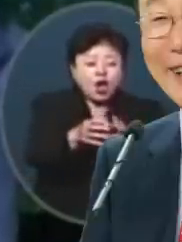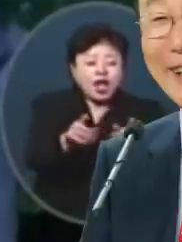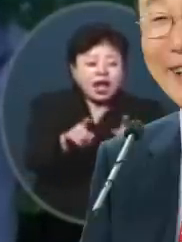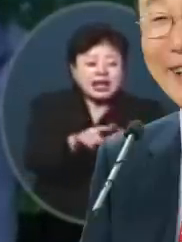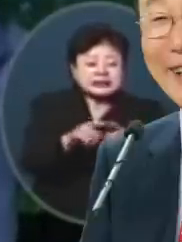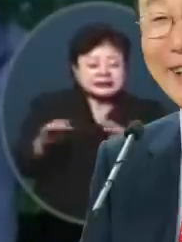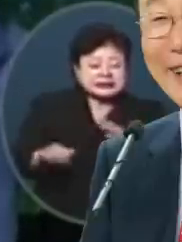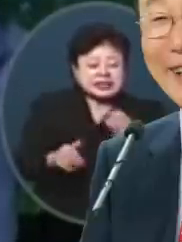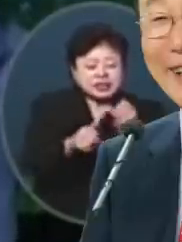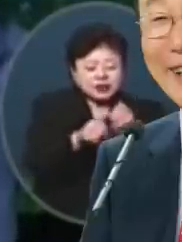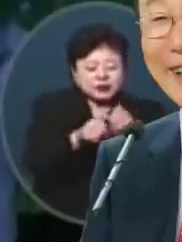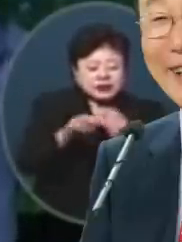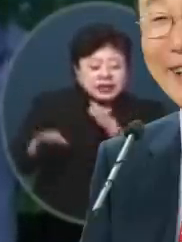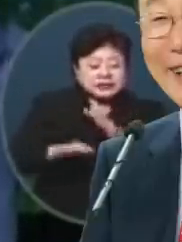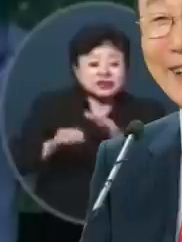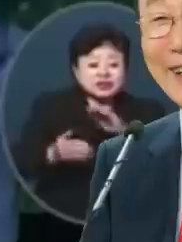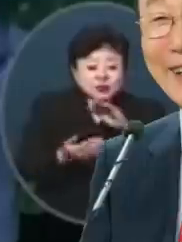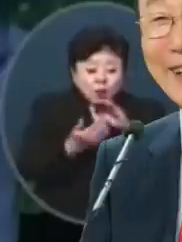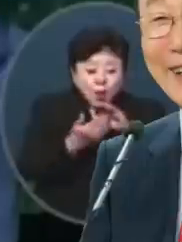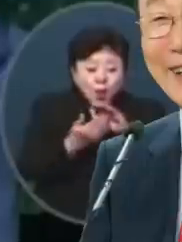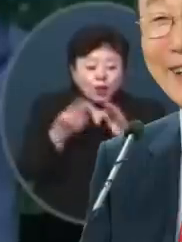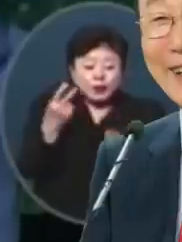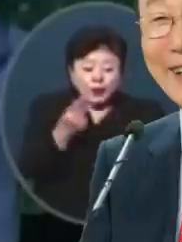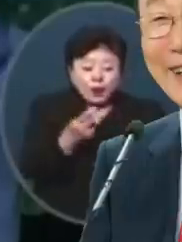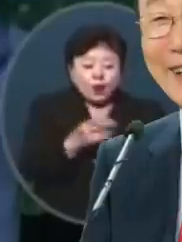가정을 이루어서 살되